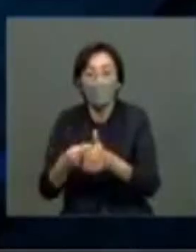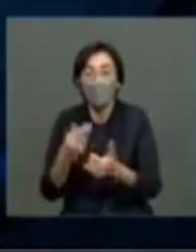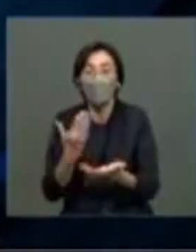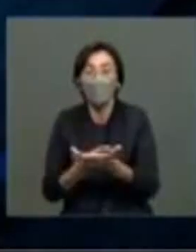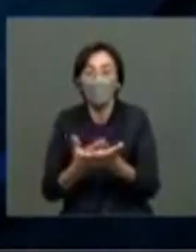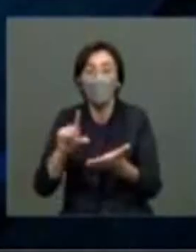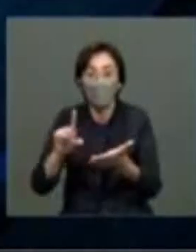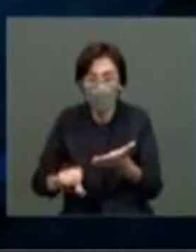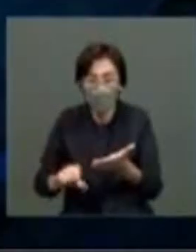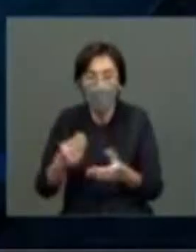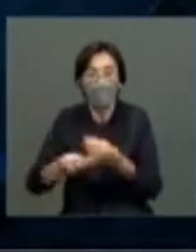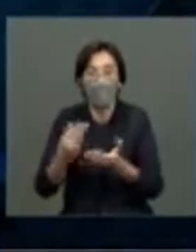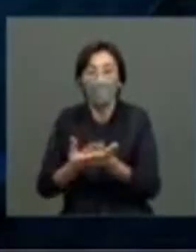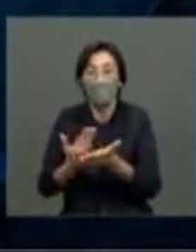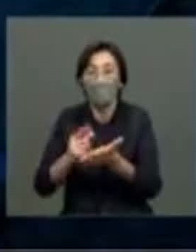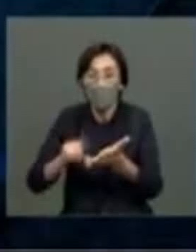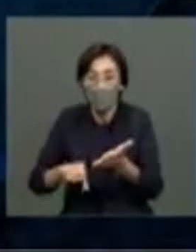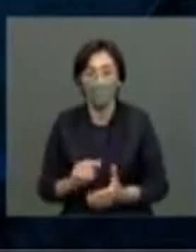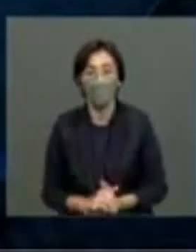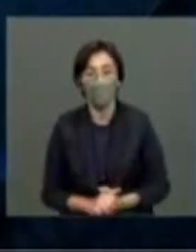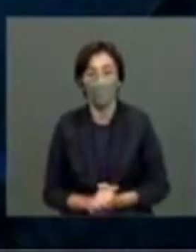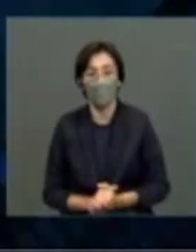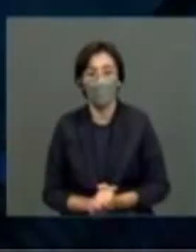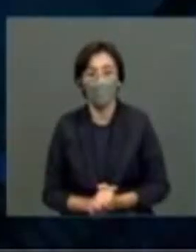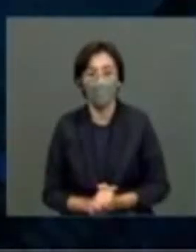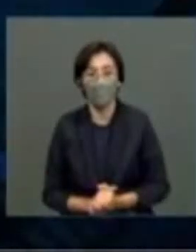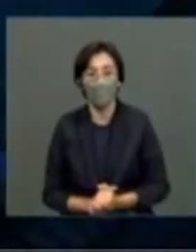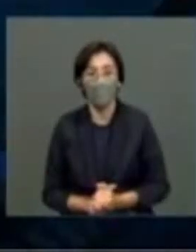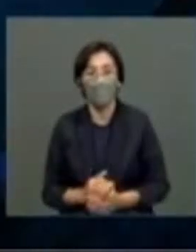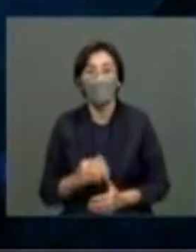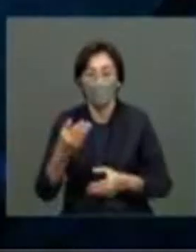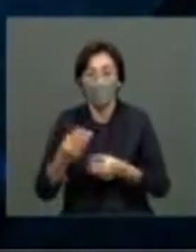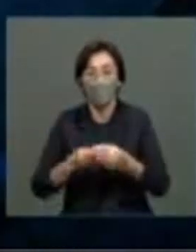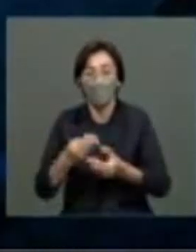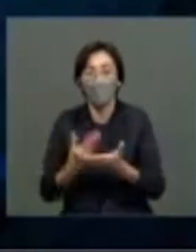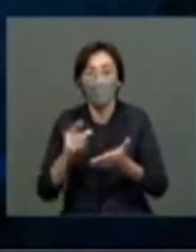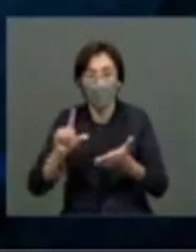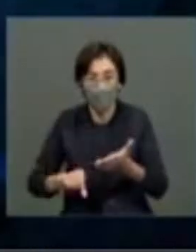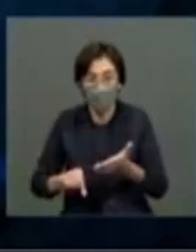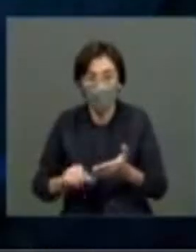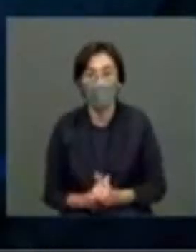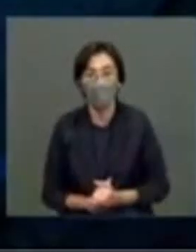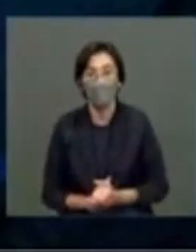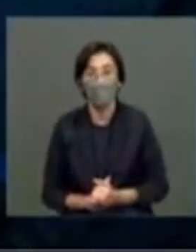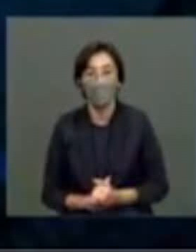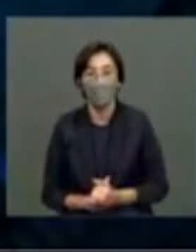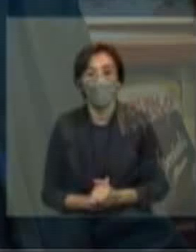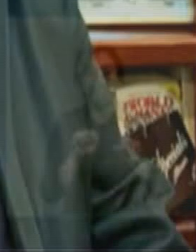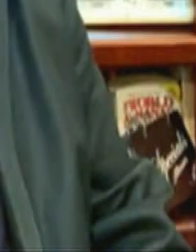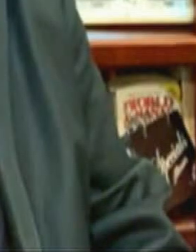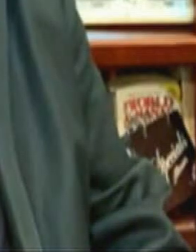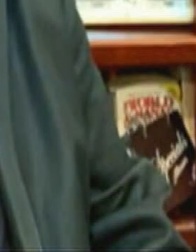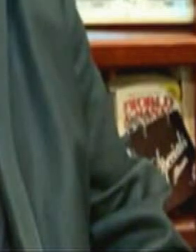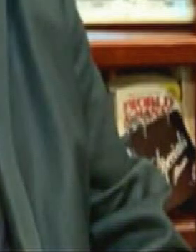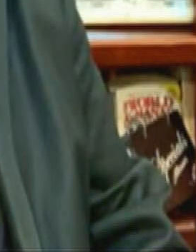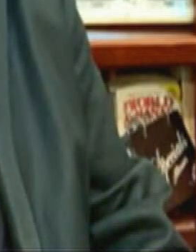ต้องแจ้งทางการนี่ถ้าท่านว่าเลยหรอไหนบอกว่าตุลานางมันก็